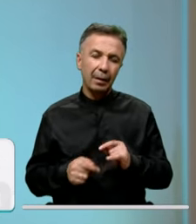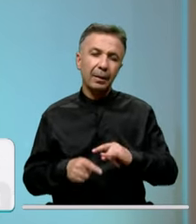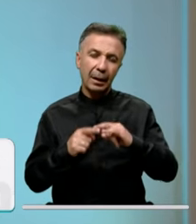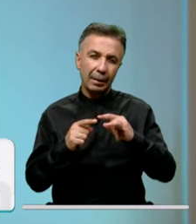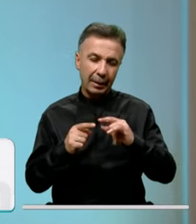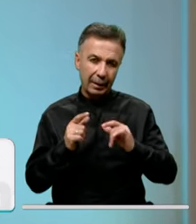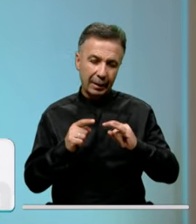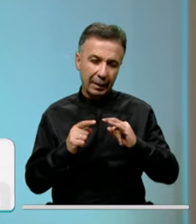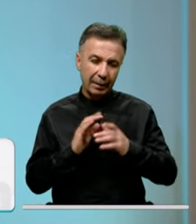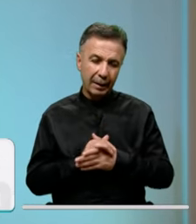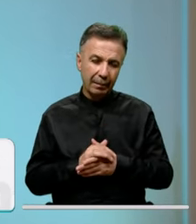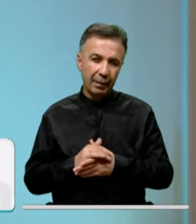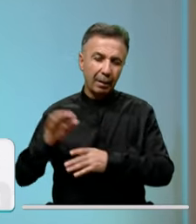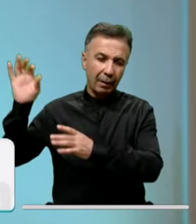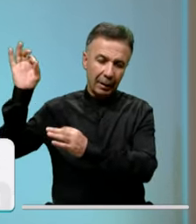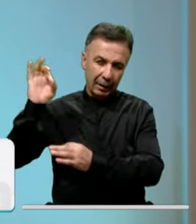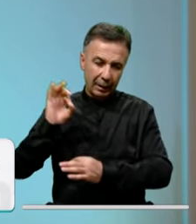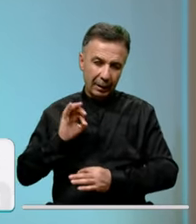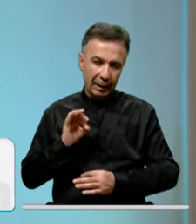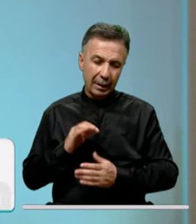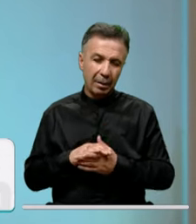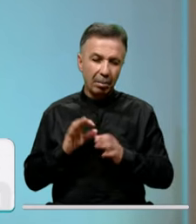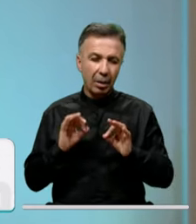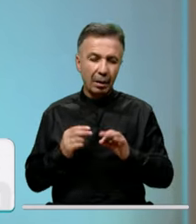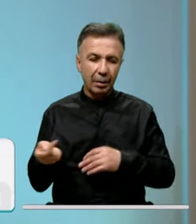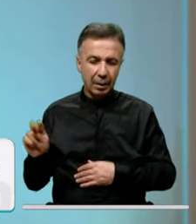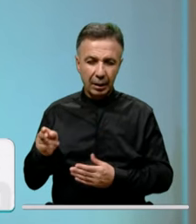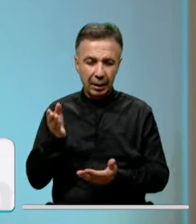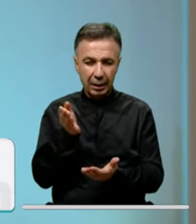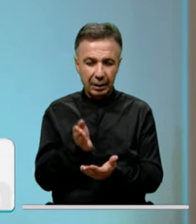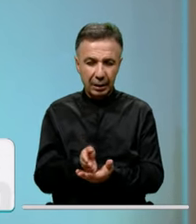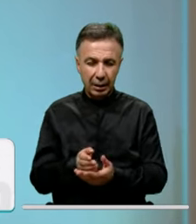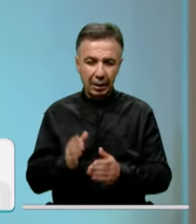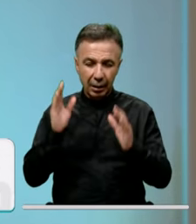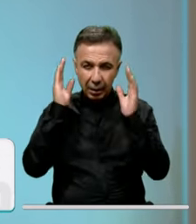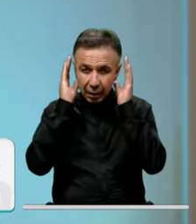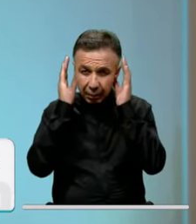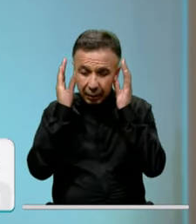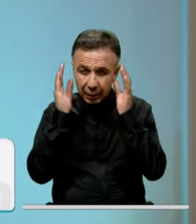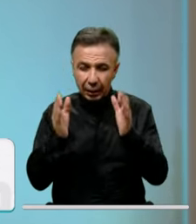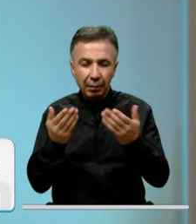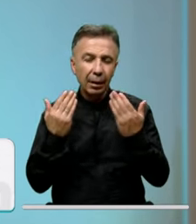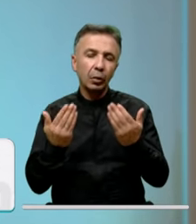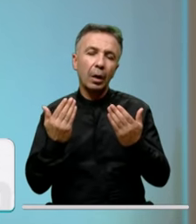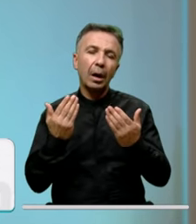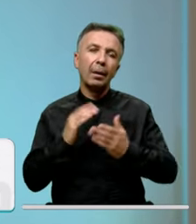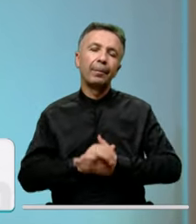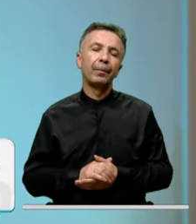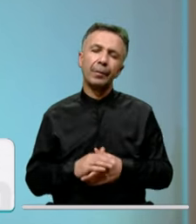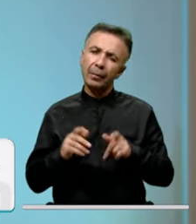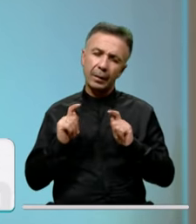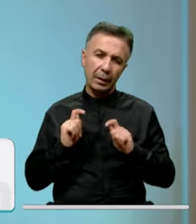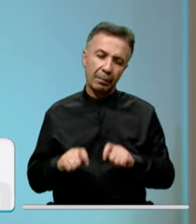Beytullah'ta, vahyin indiği yerde böyle bir şey, böyle bir dua, sonuçta cenaze namazı